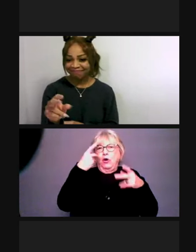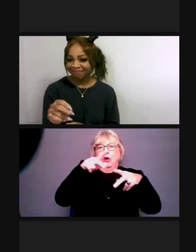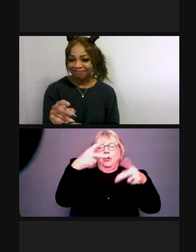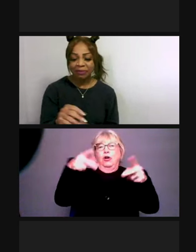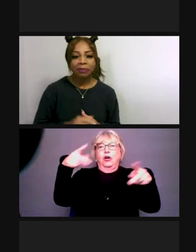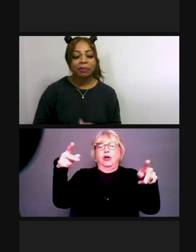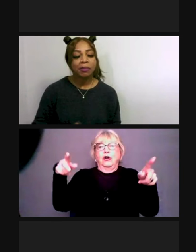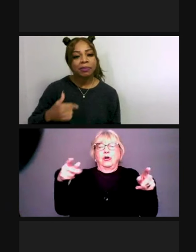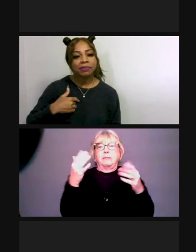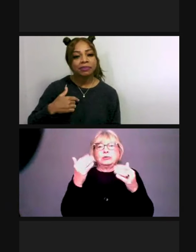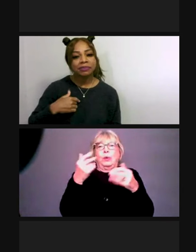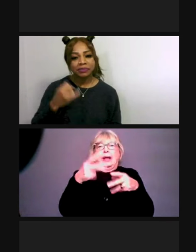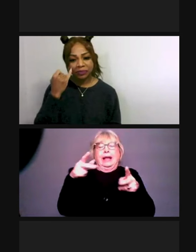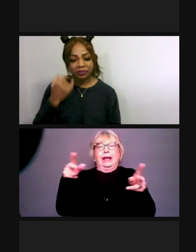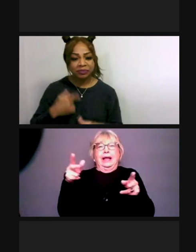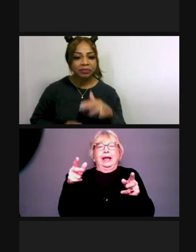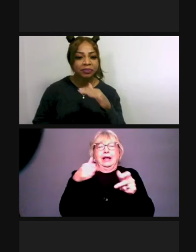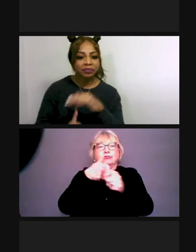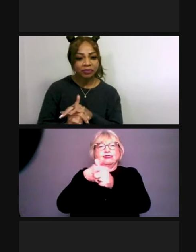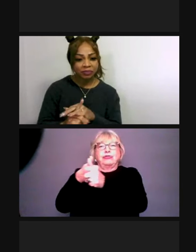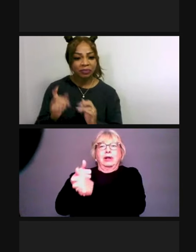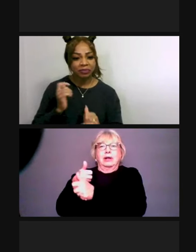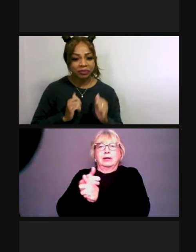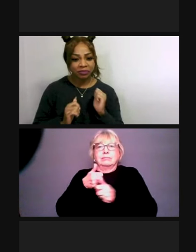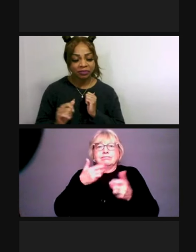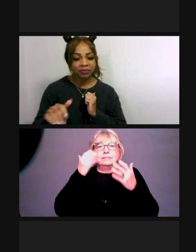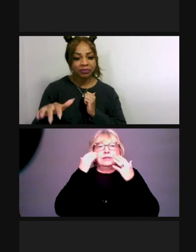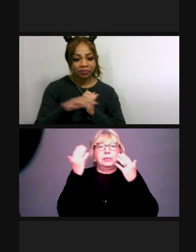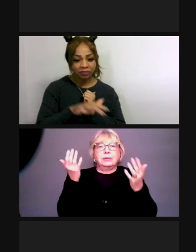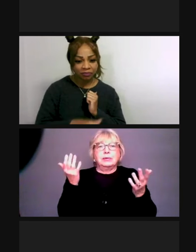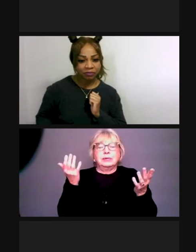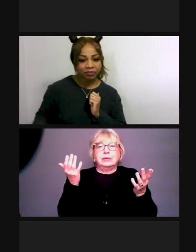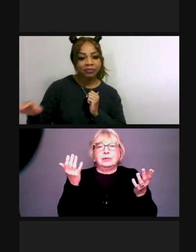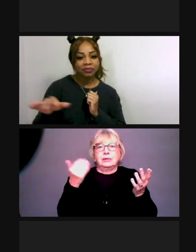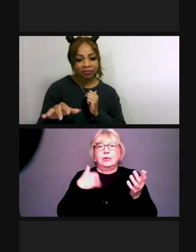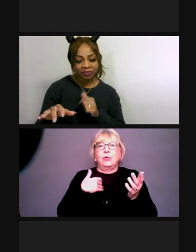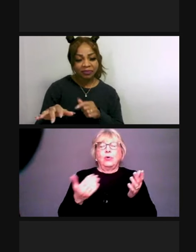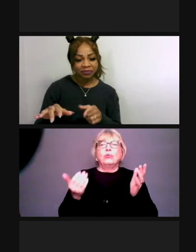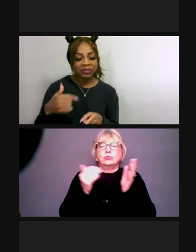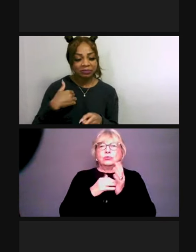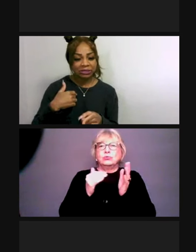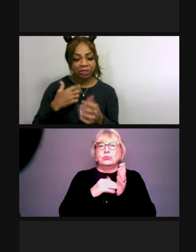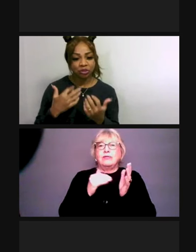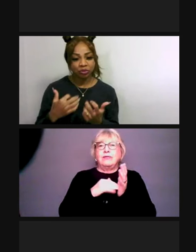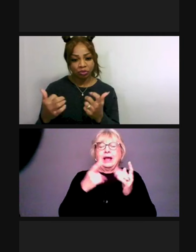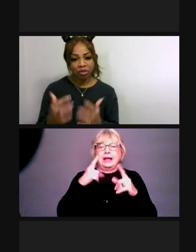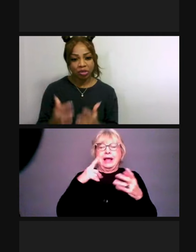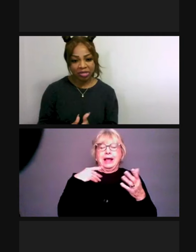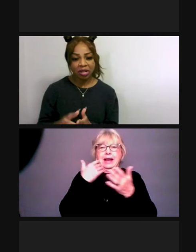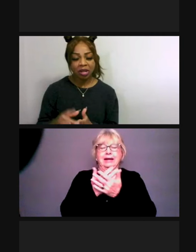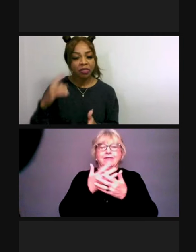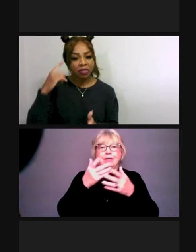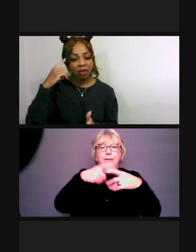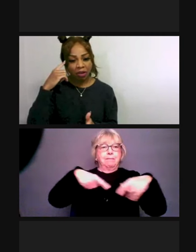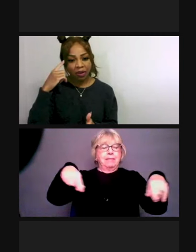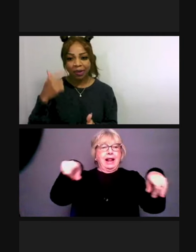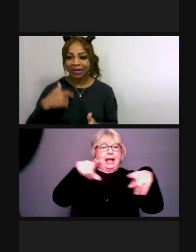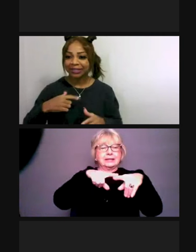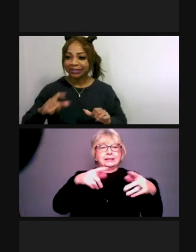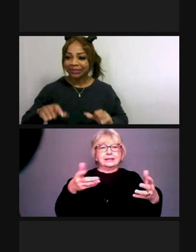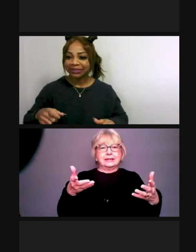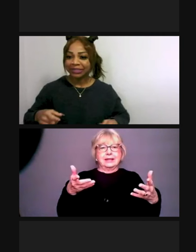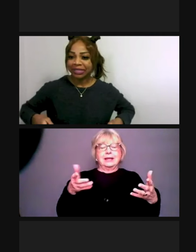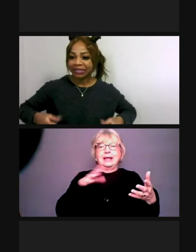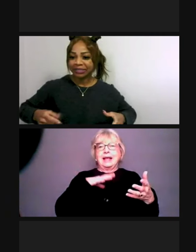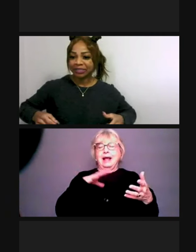personne et pour moi, souvent, lorsque j'arrive à un espace, il y a un membre de l